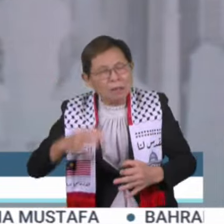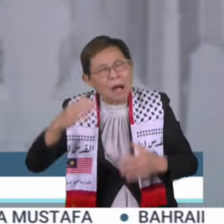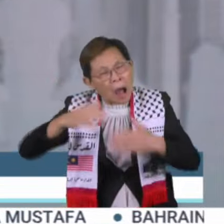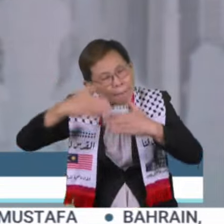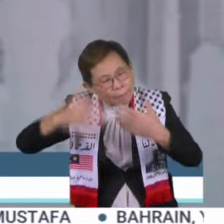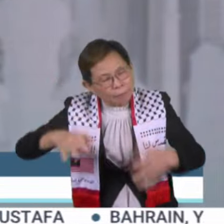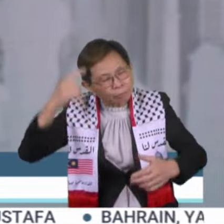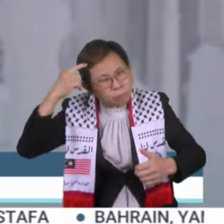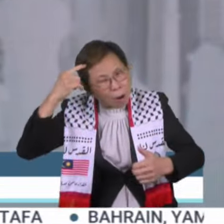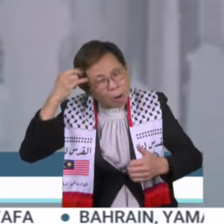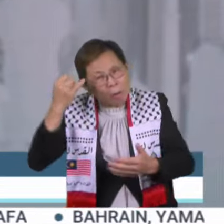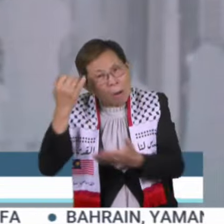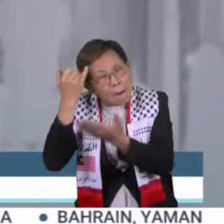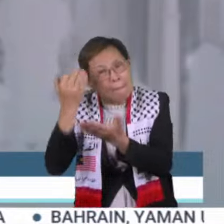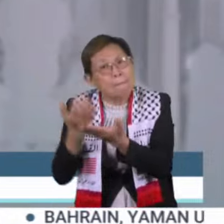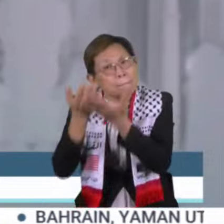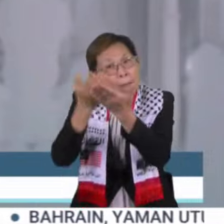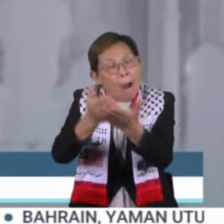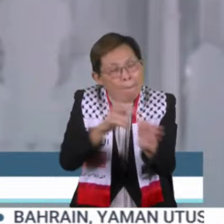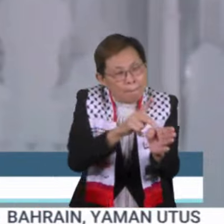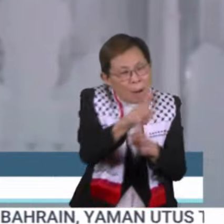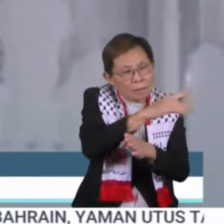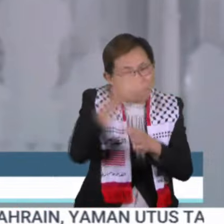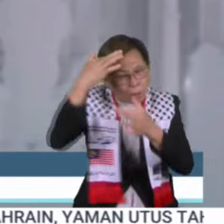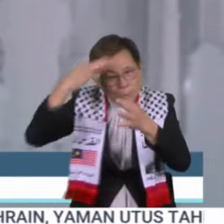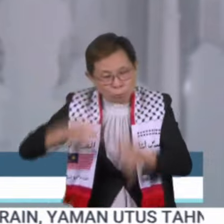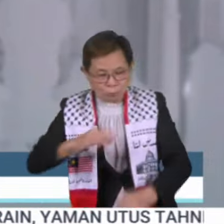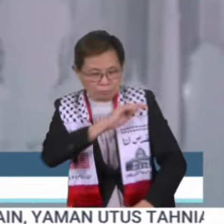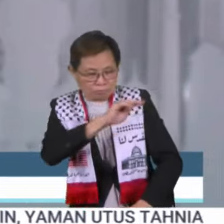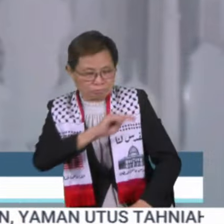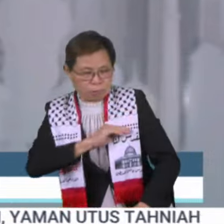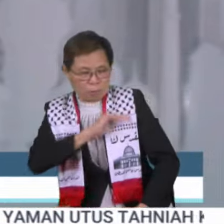kira pandangan pakar dan keputusan Kabinet.